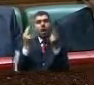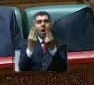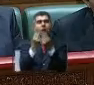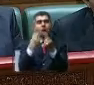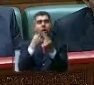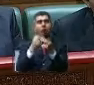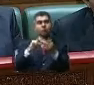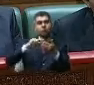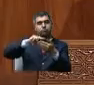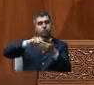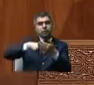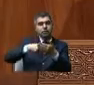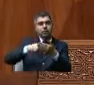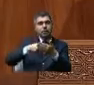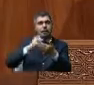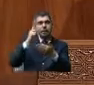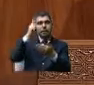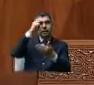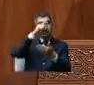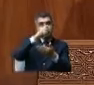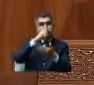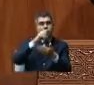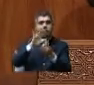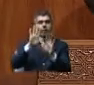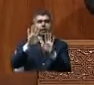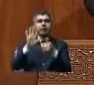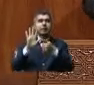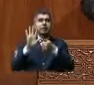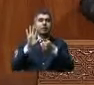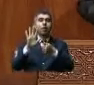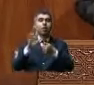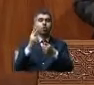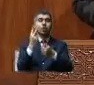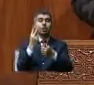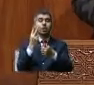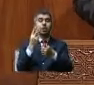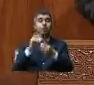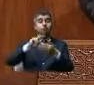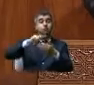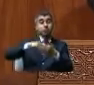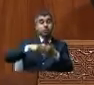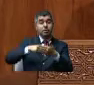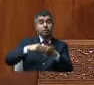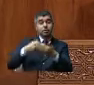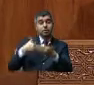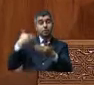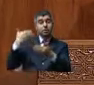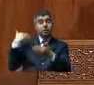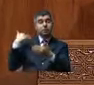اتفاق 26 أبريل الذي حمل التزامات جدا مكلفة.